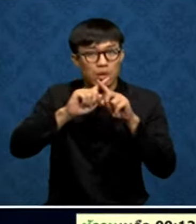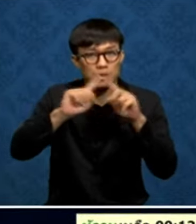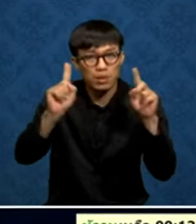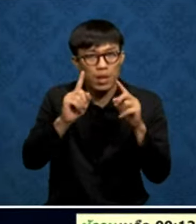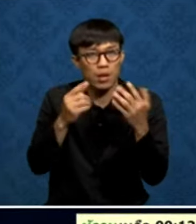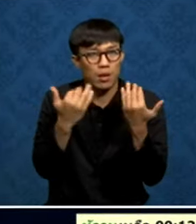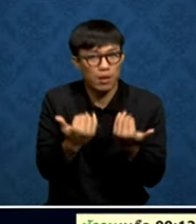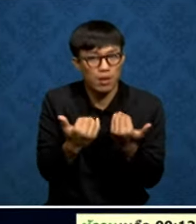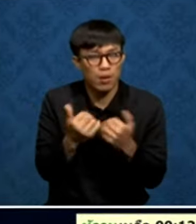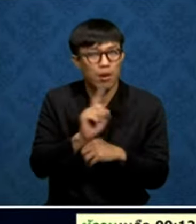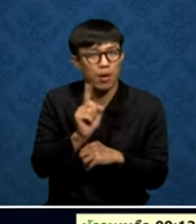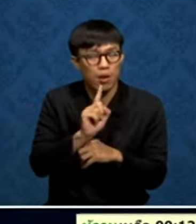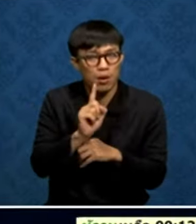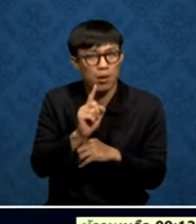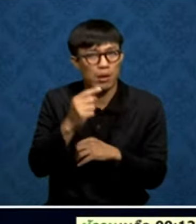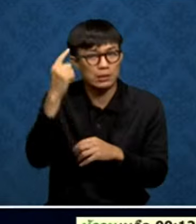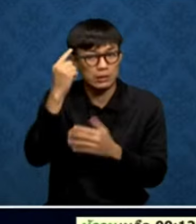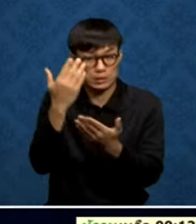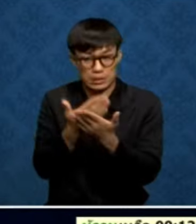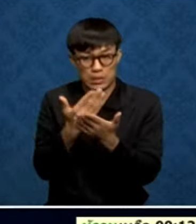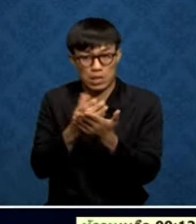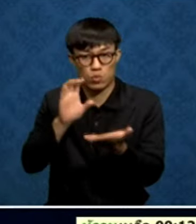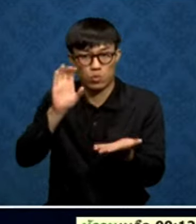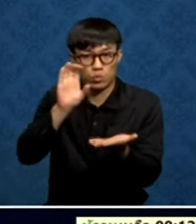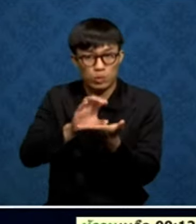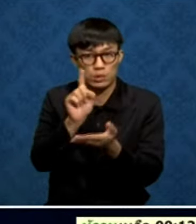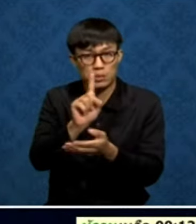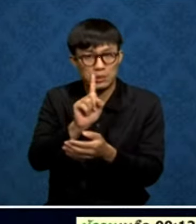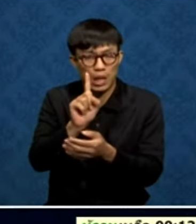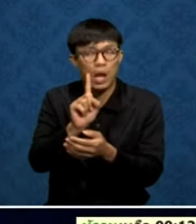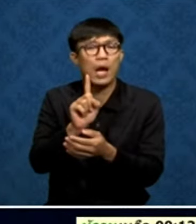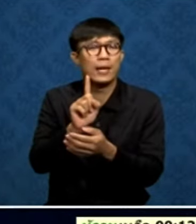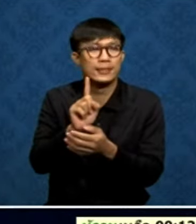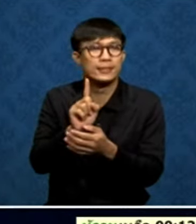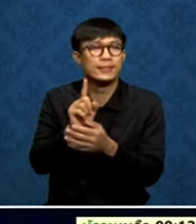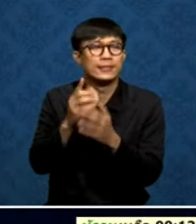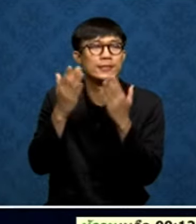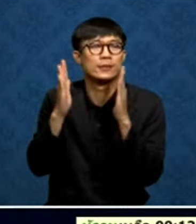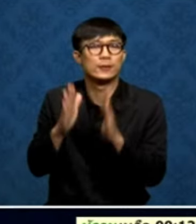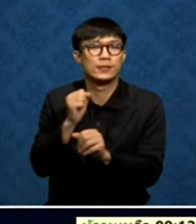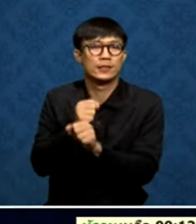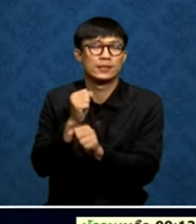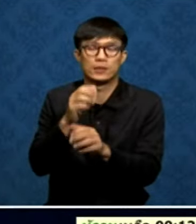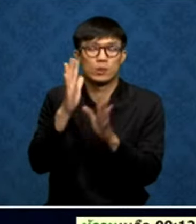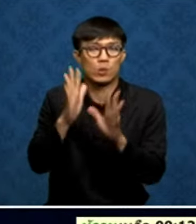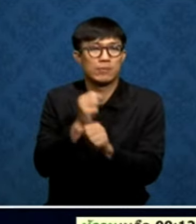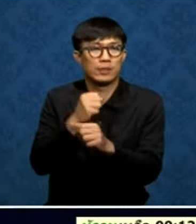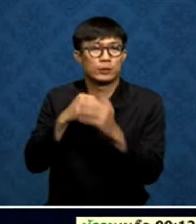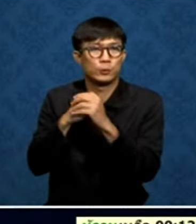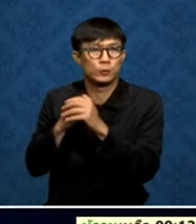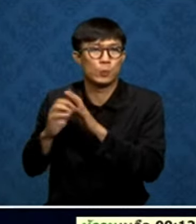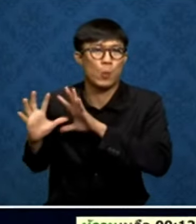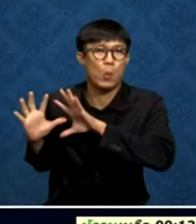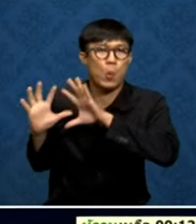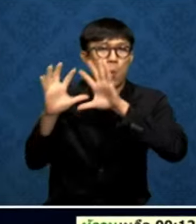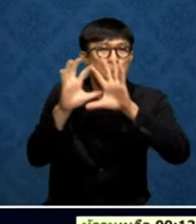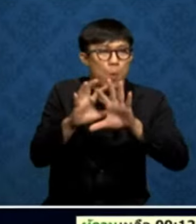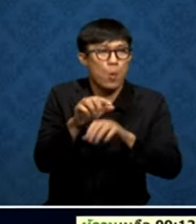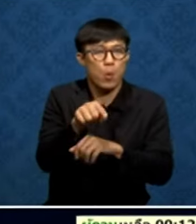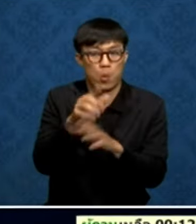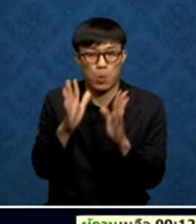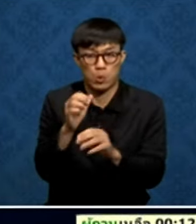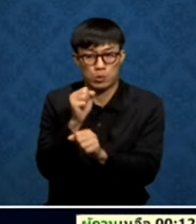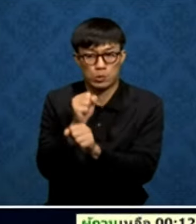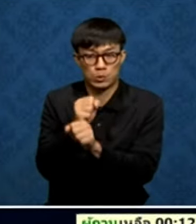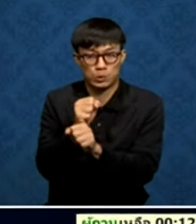ครับคือไม่ได้มาแค่เงินลงทุนครับแต่ขนแรงงานจีนจำนวนมหาศาลเข้ามาด้วยครับก่อนหน้านี้ครับผมเคยอภิปรายไปแล้วเรื่องจำนวนแรงงานจีนที่ทะลัก